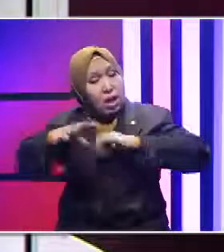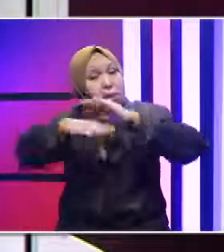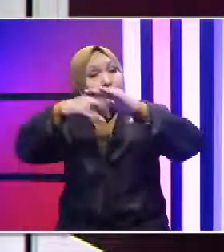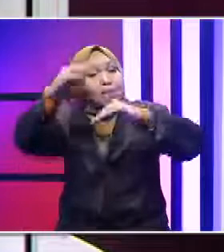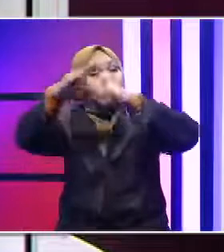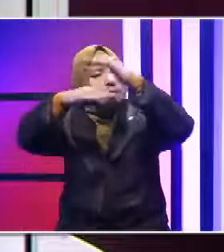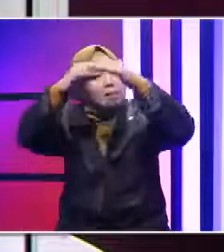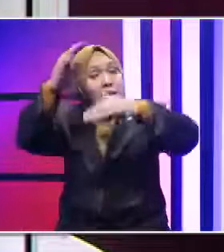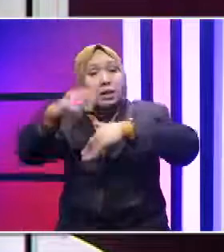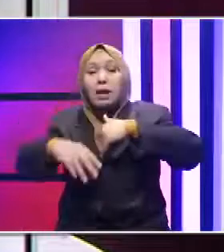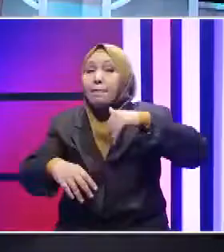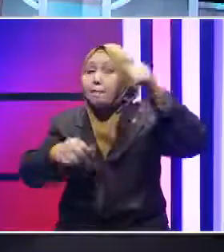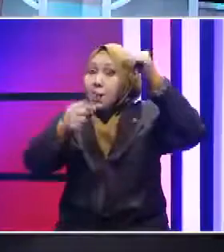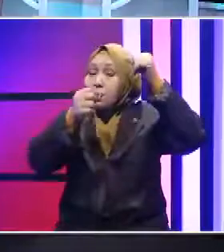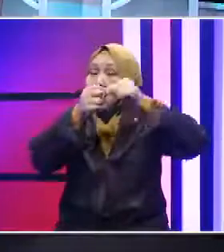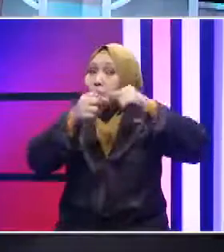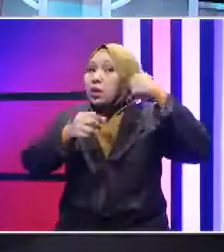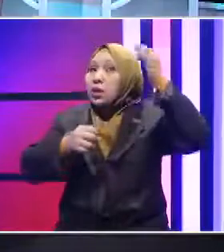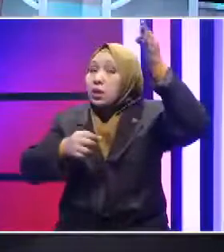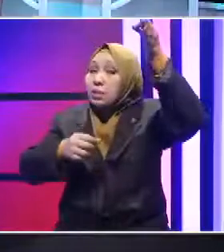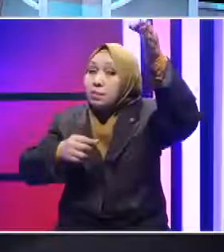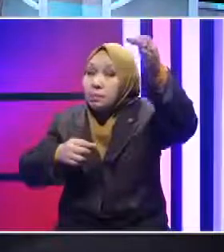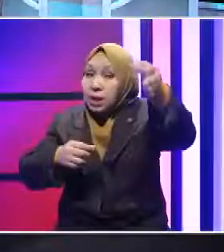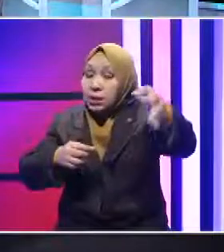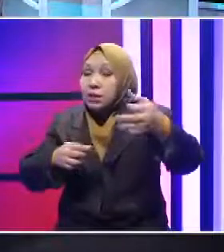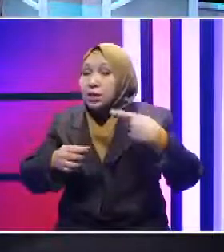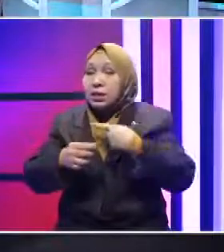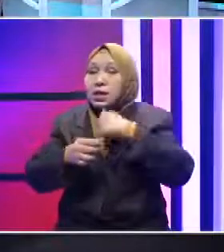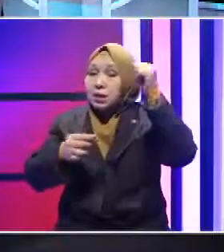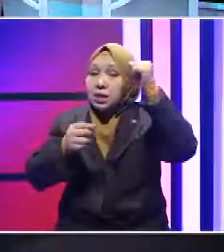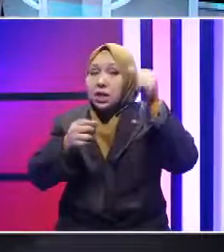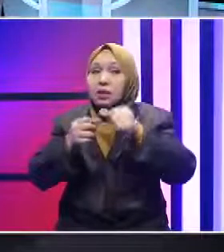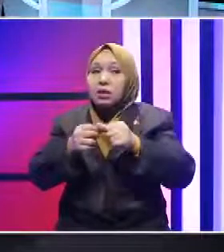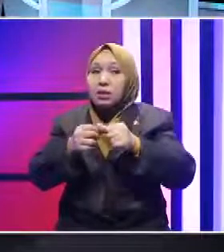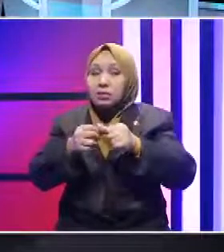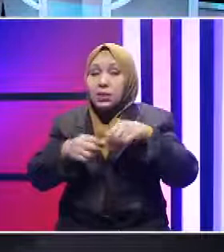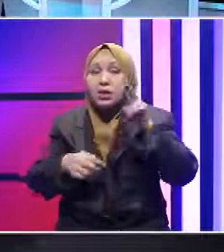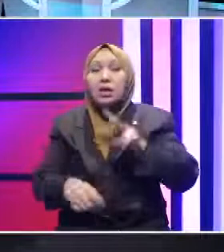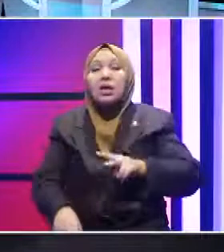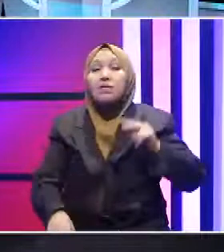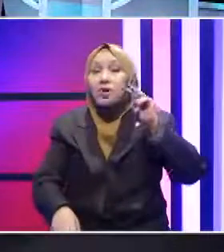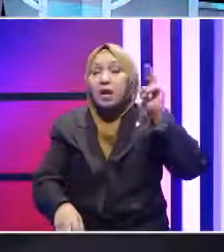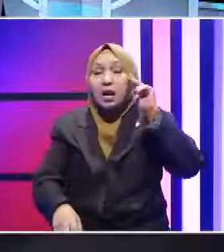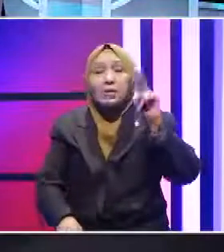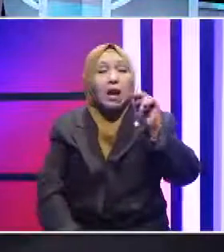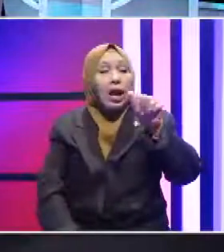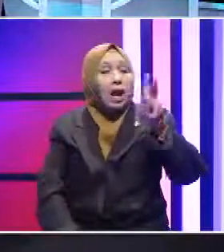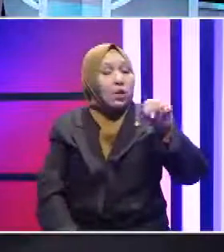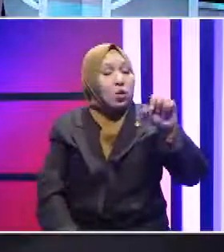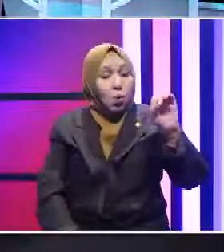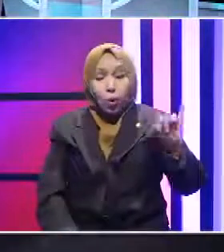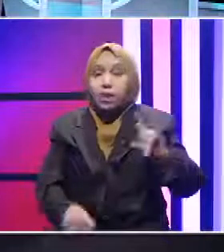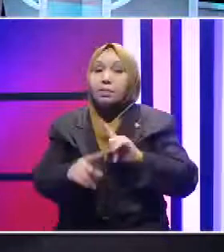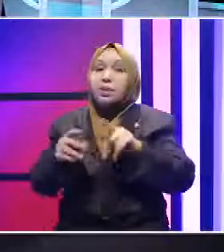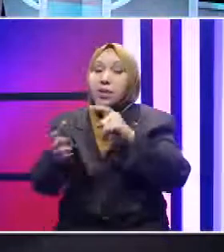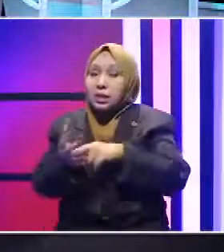memori ke depan. Ini bukan memori ke belakang. Kalau memori ke belakang kita ingat kita pergi mana ustaz, jalan ke Hanoi lah, pergi ke mana kan. Tapi ini Allah